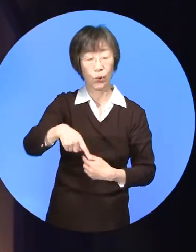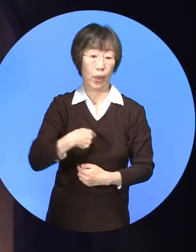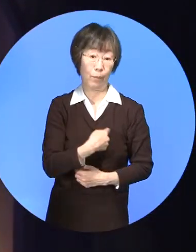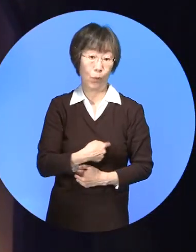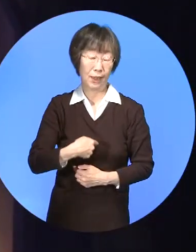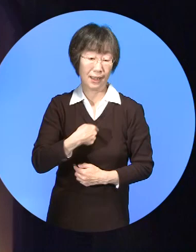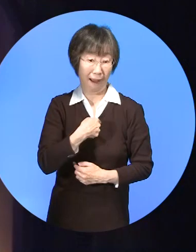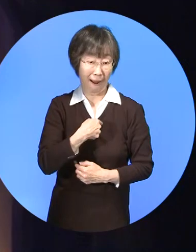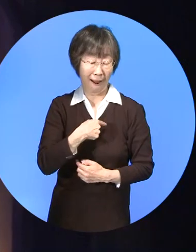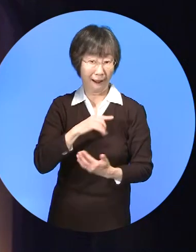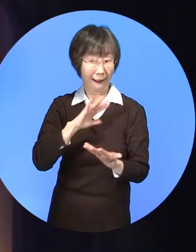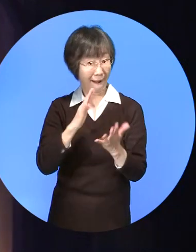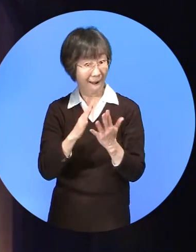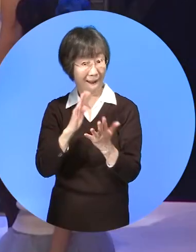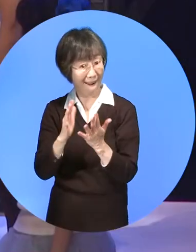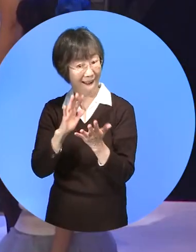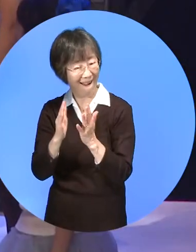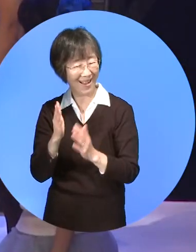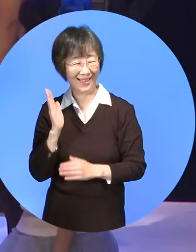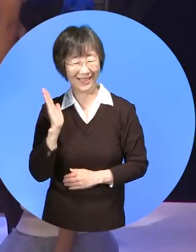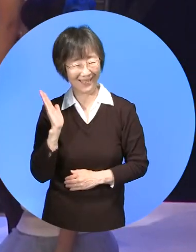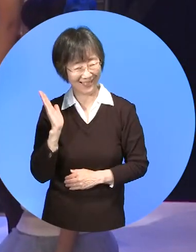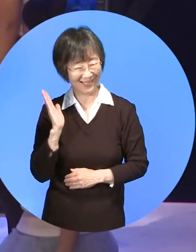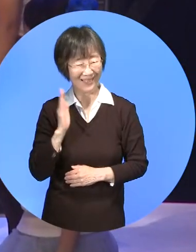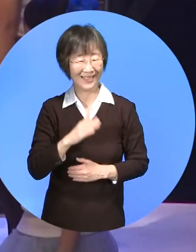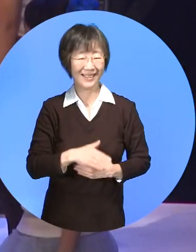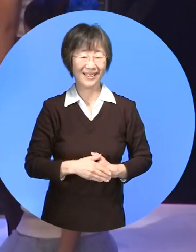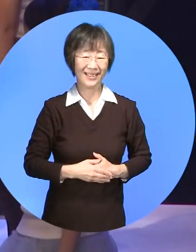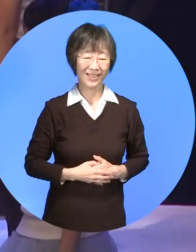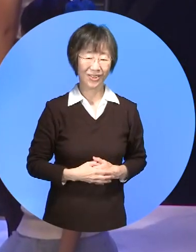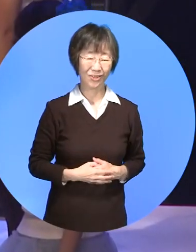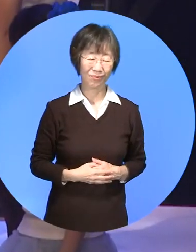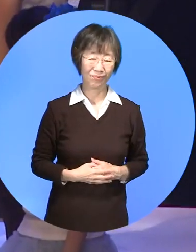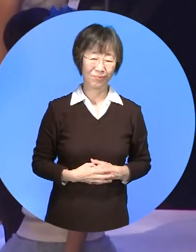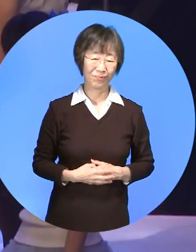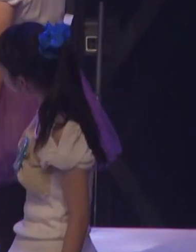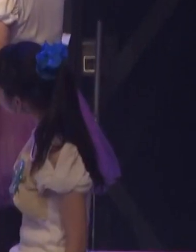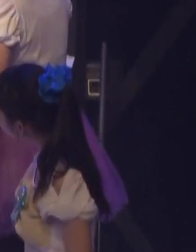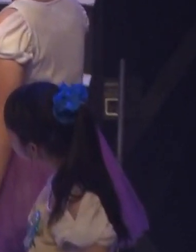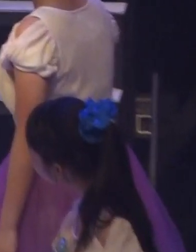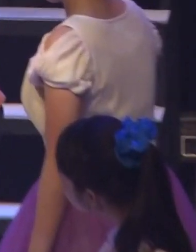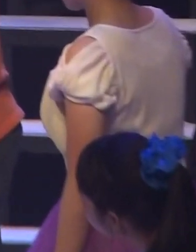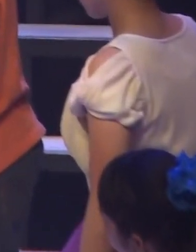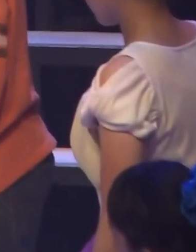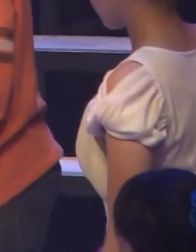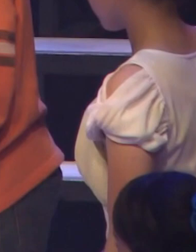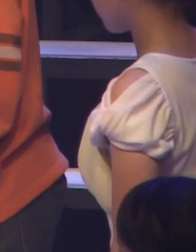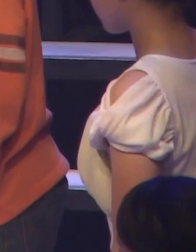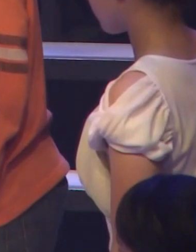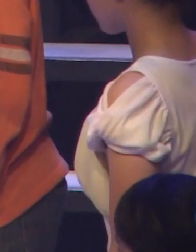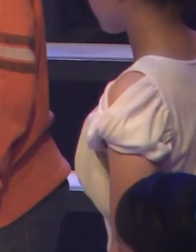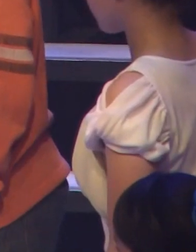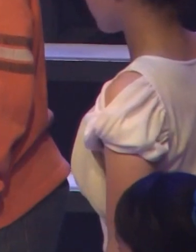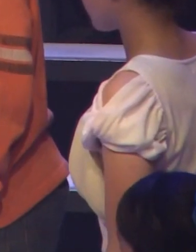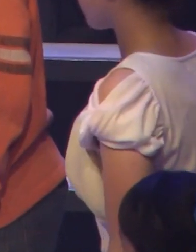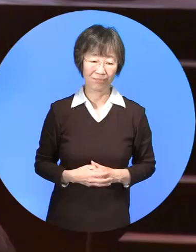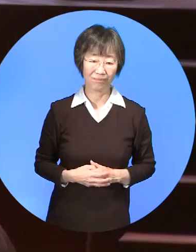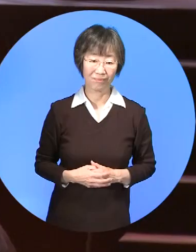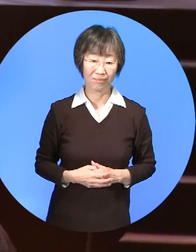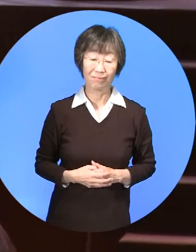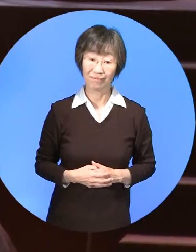開していきます。 僕の声は聞こえないんだよ。 聞こえてるで。 お父さんやお母さんには聞こえ